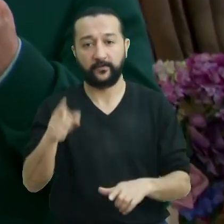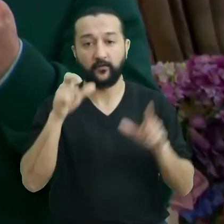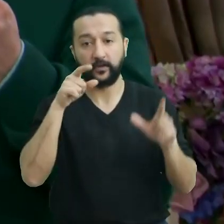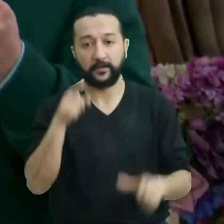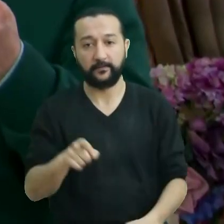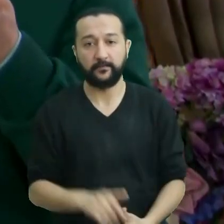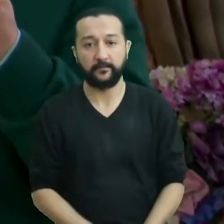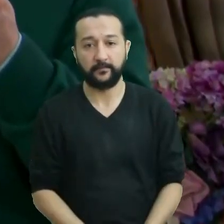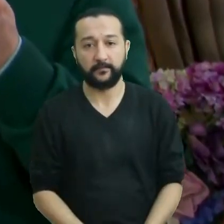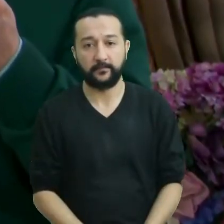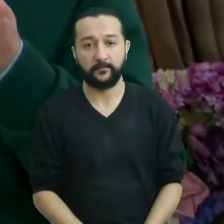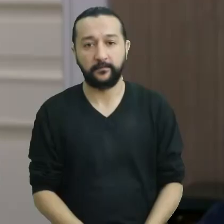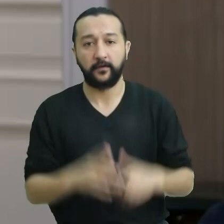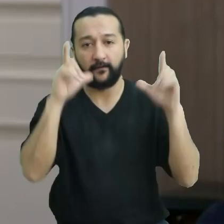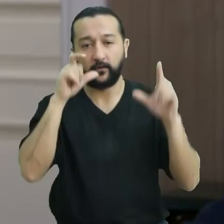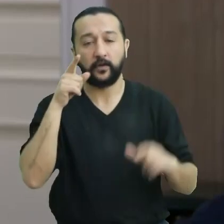Fotoğraf.